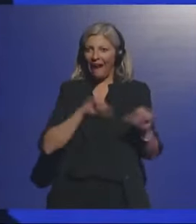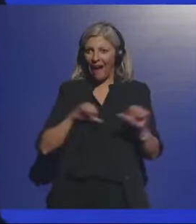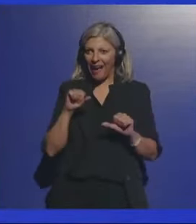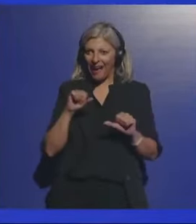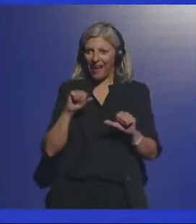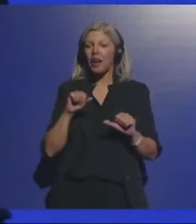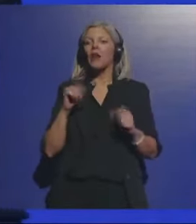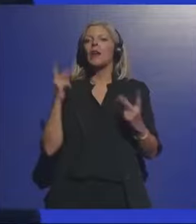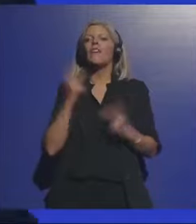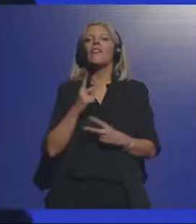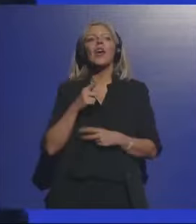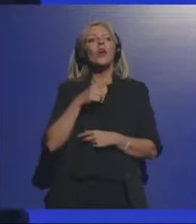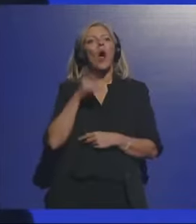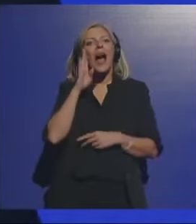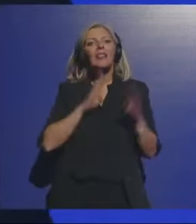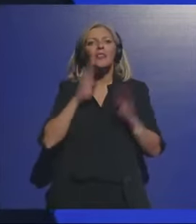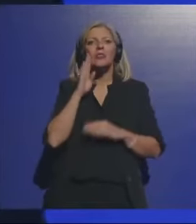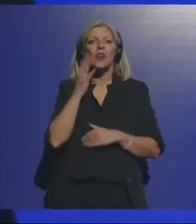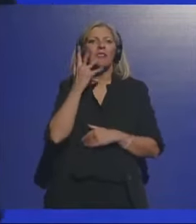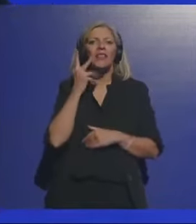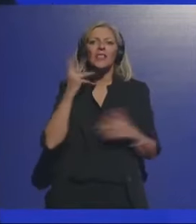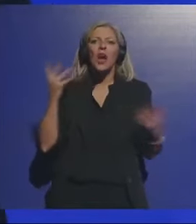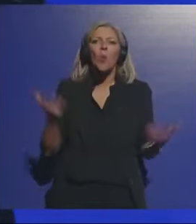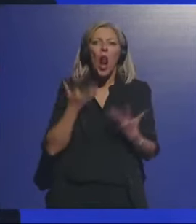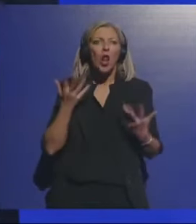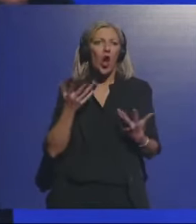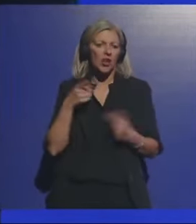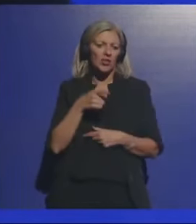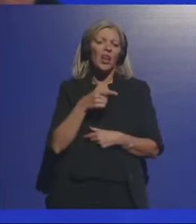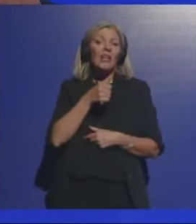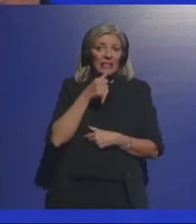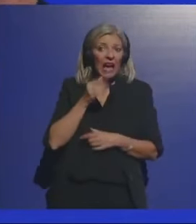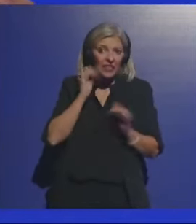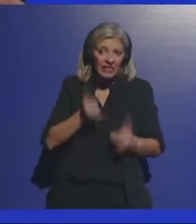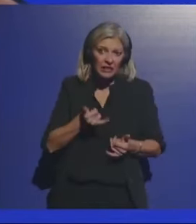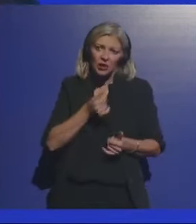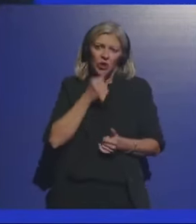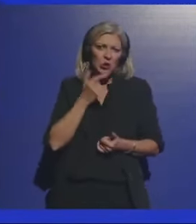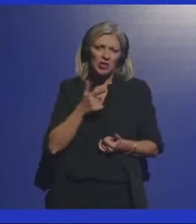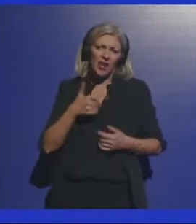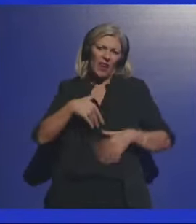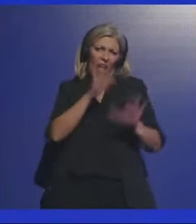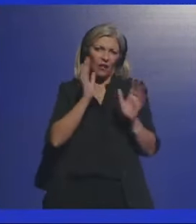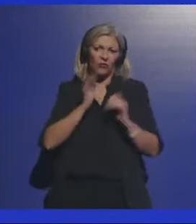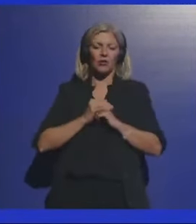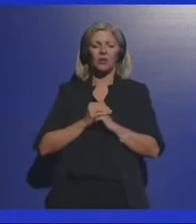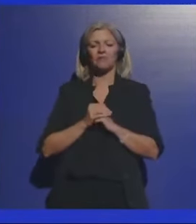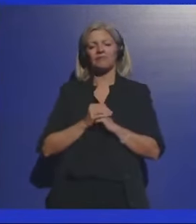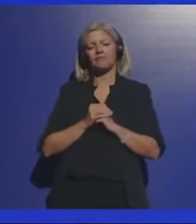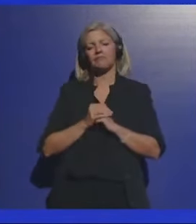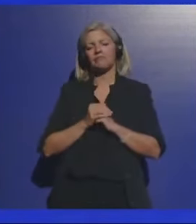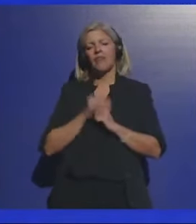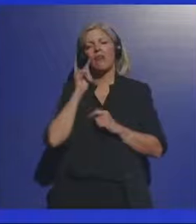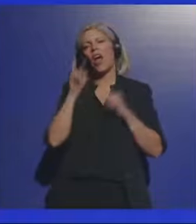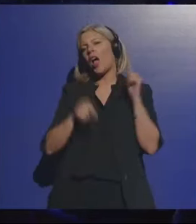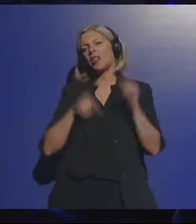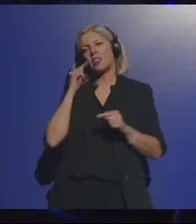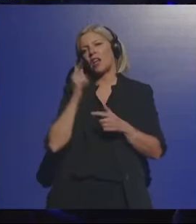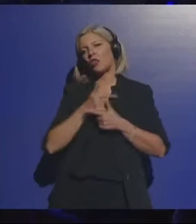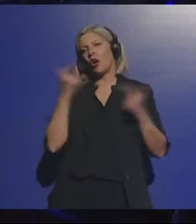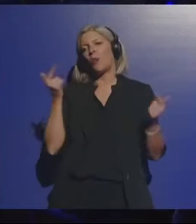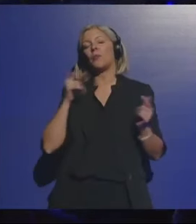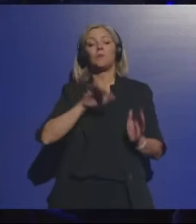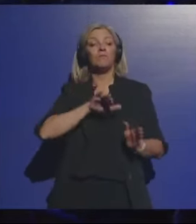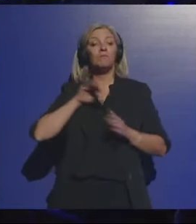che non vi servono perché poi diventa tutta una terribile fatica e a proposito di fatica apprezzate la